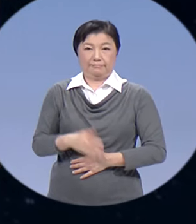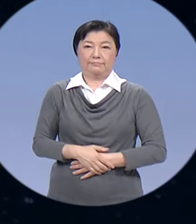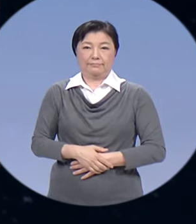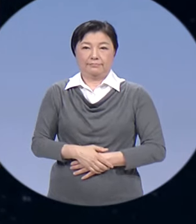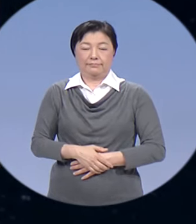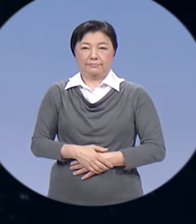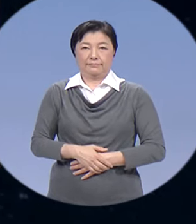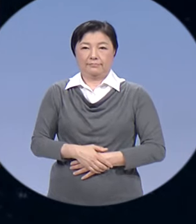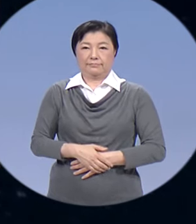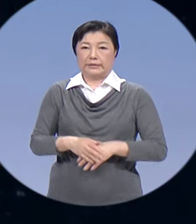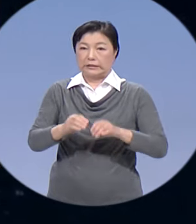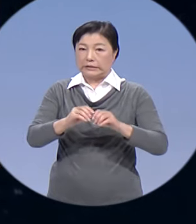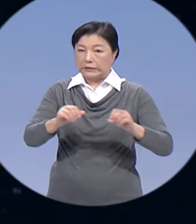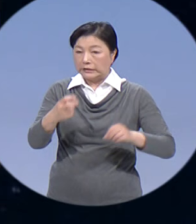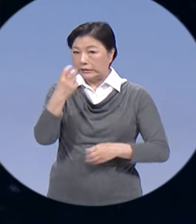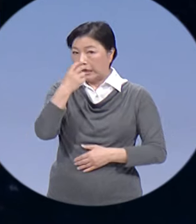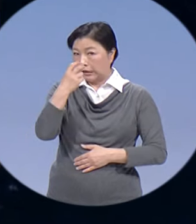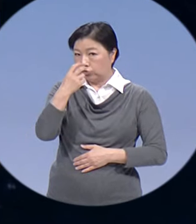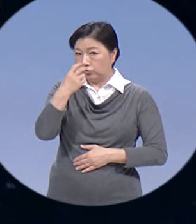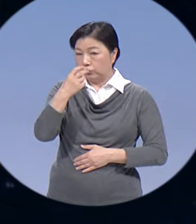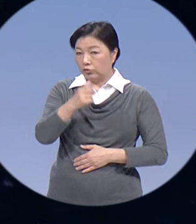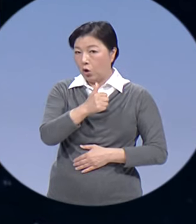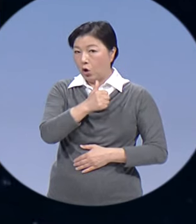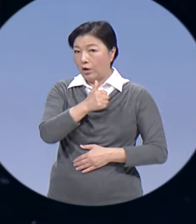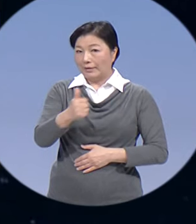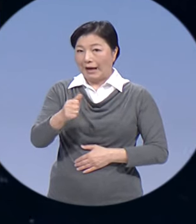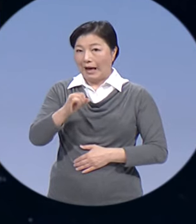地球の陸地を観測している大地